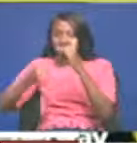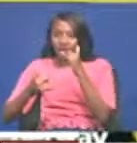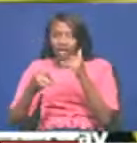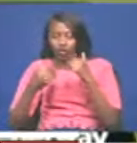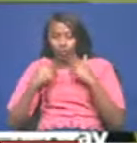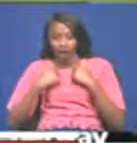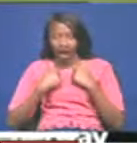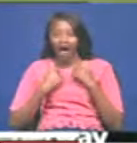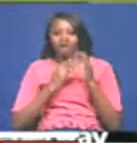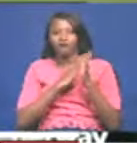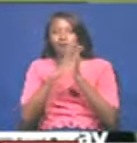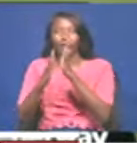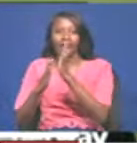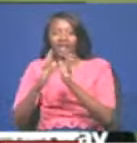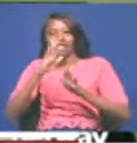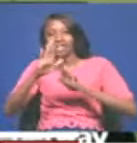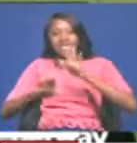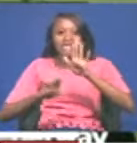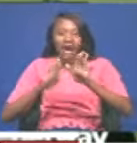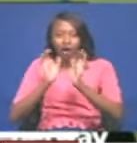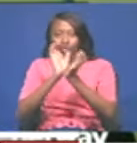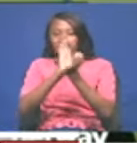uwanja wa Taifa wa Nyayo Jumamosi hii.